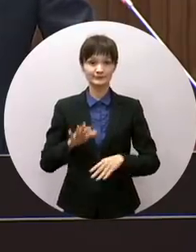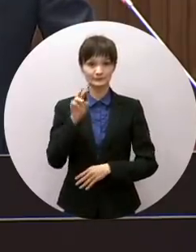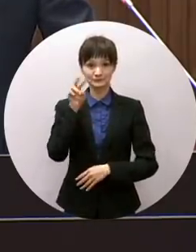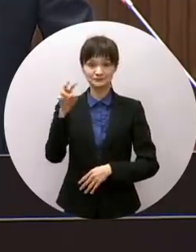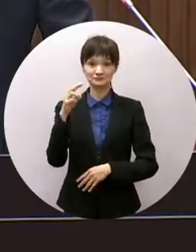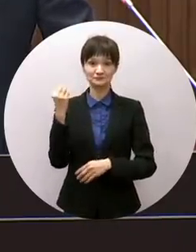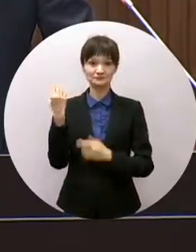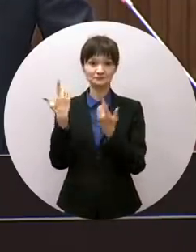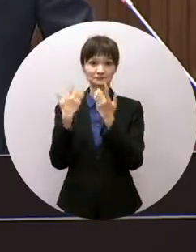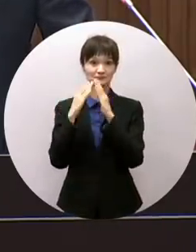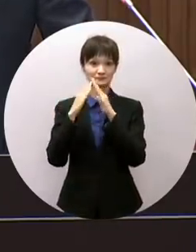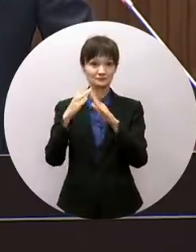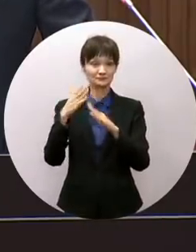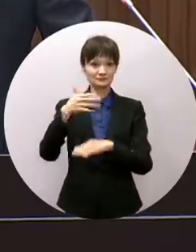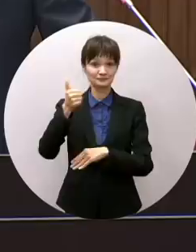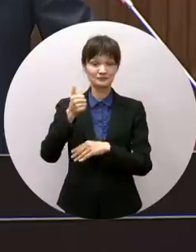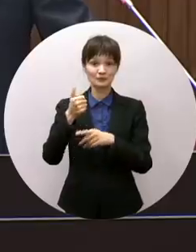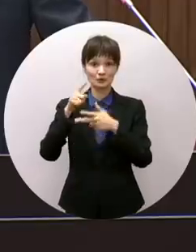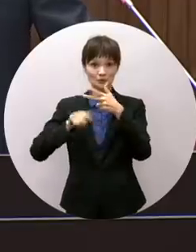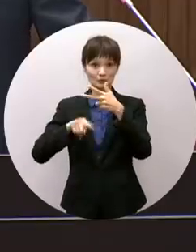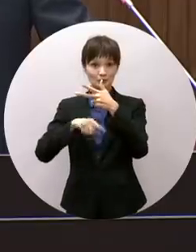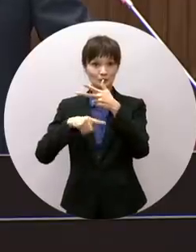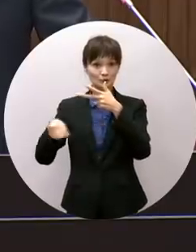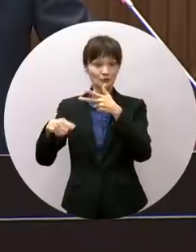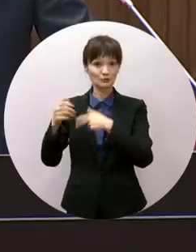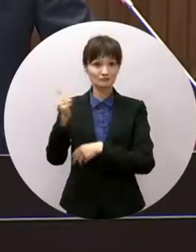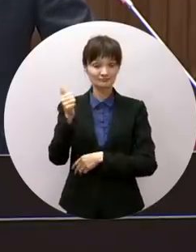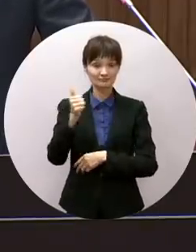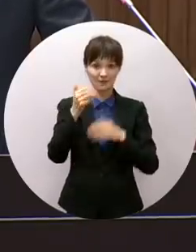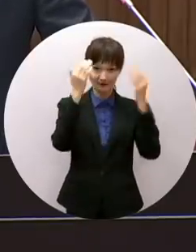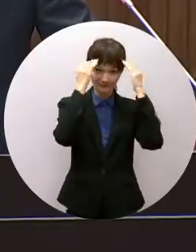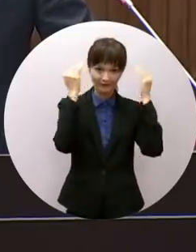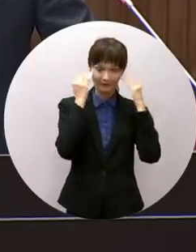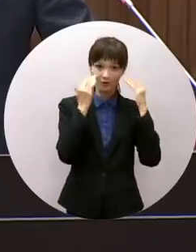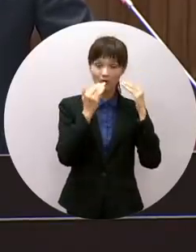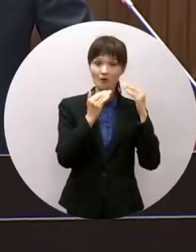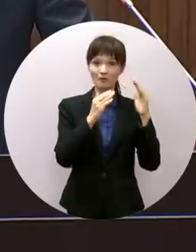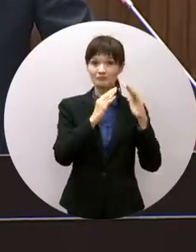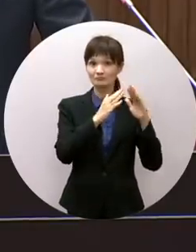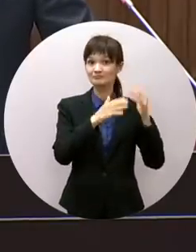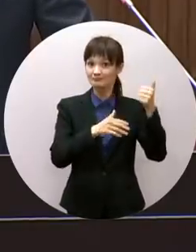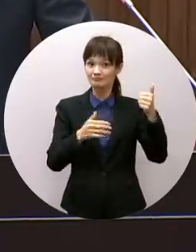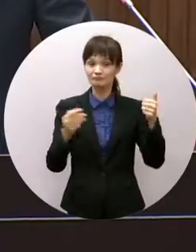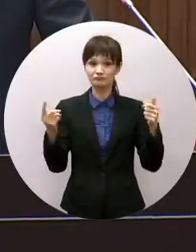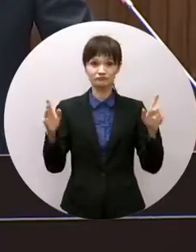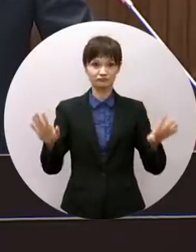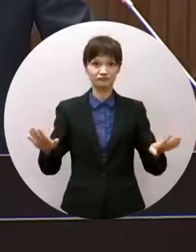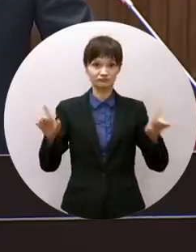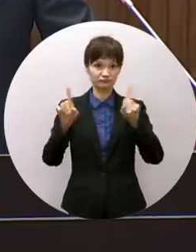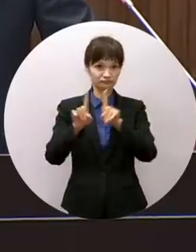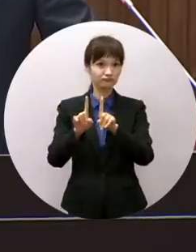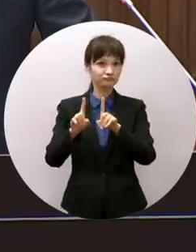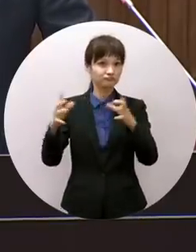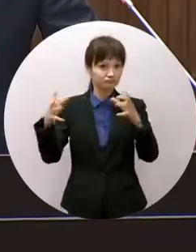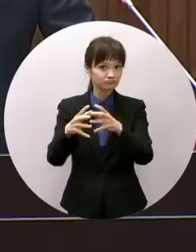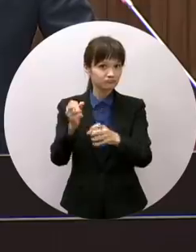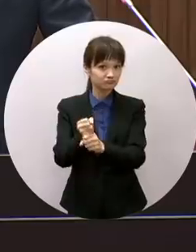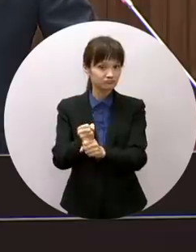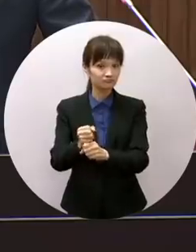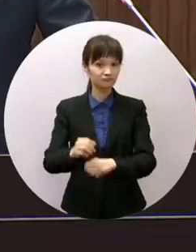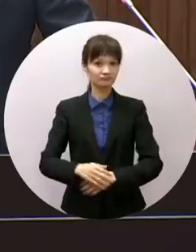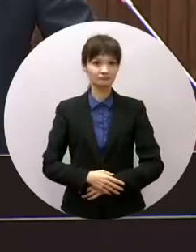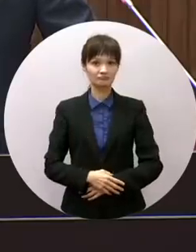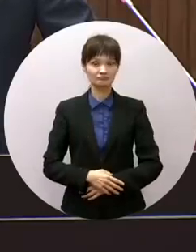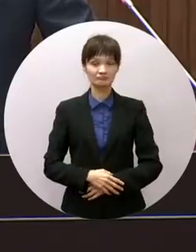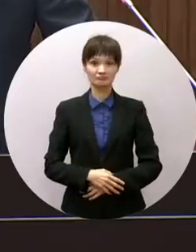哈跟韩国瑜，他们现在两个合体了哦。那这个合体